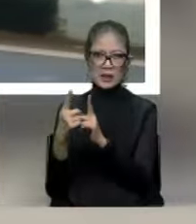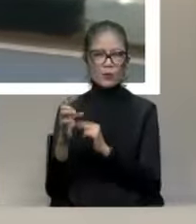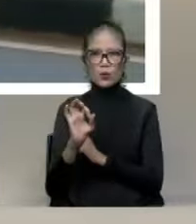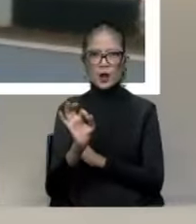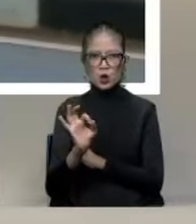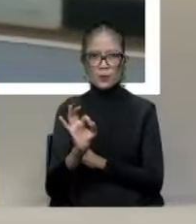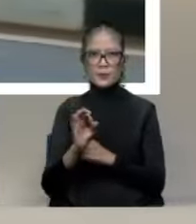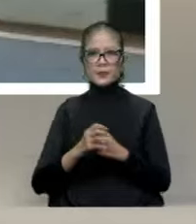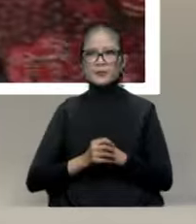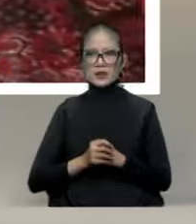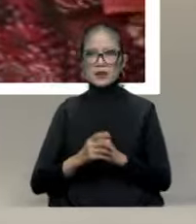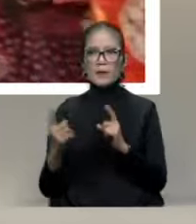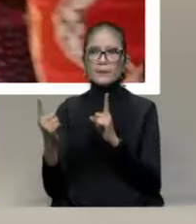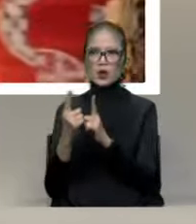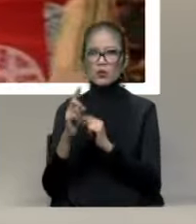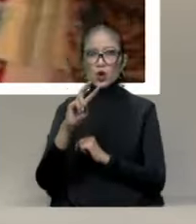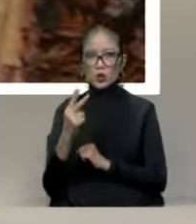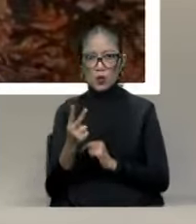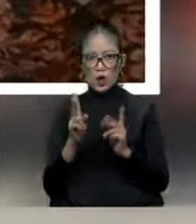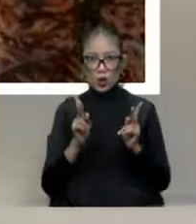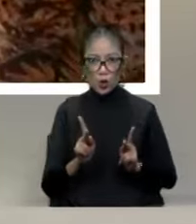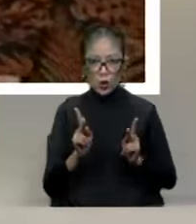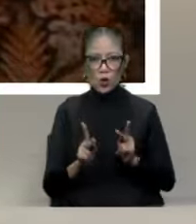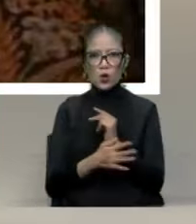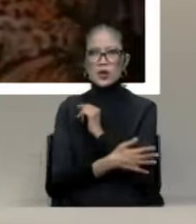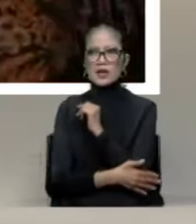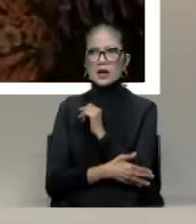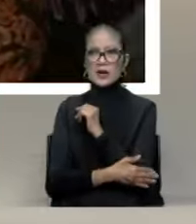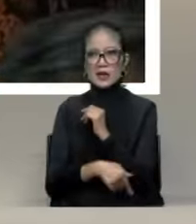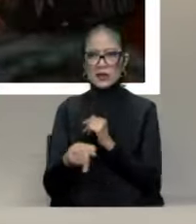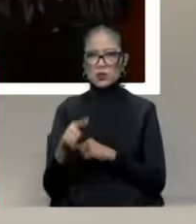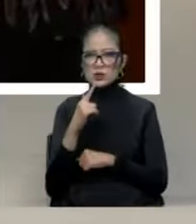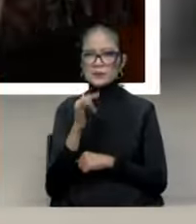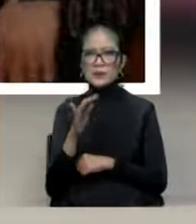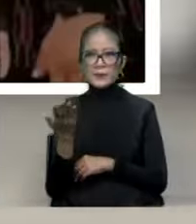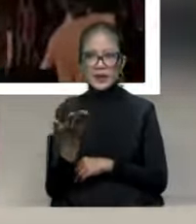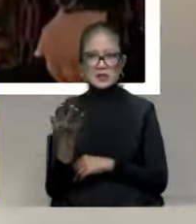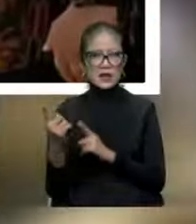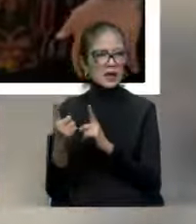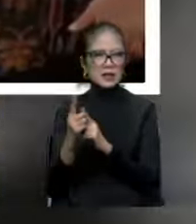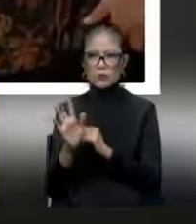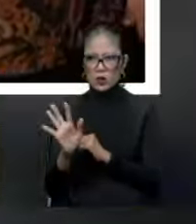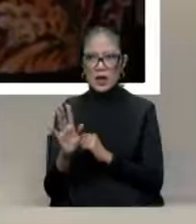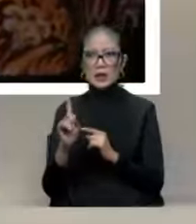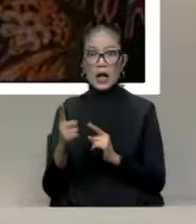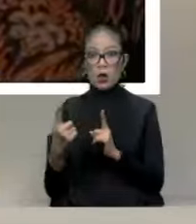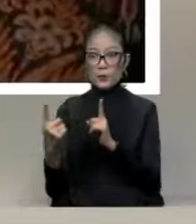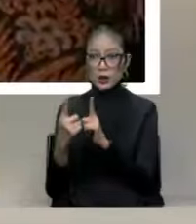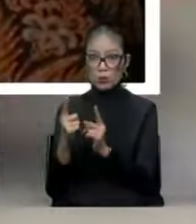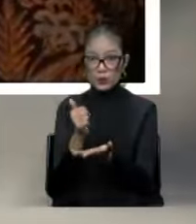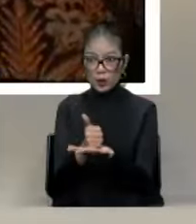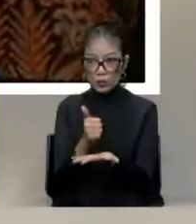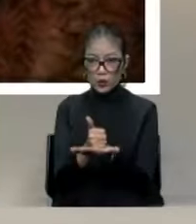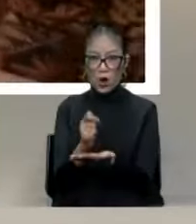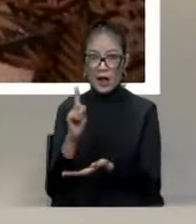memang pertemuan kedua tokoh negara ini bukanlah pertemuan biasa, karena memang jika pertemuan ini benar-benar terjadi, maka